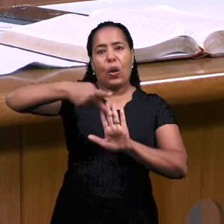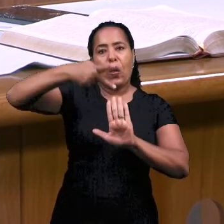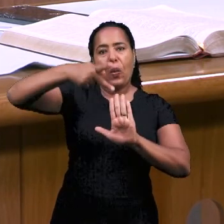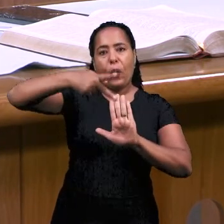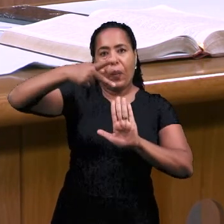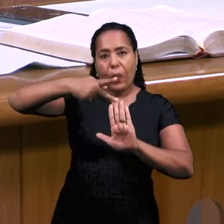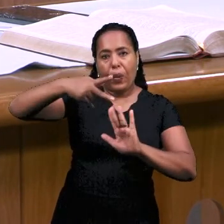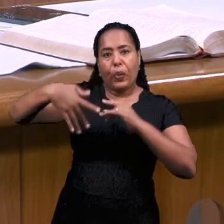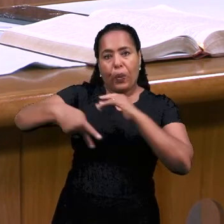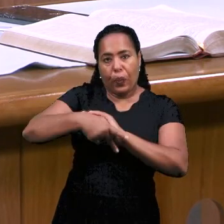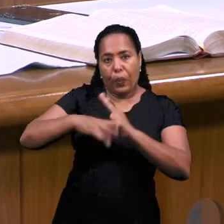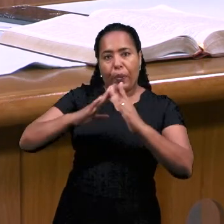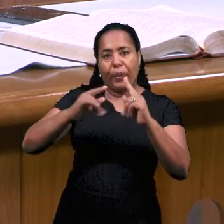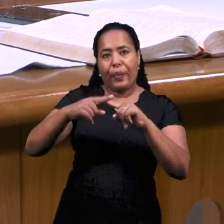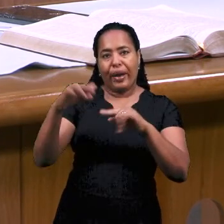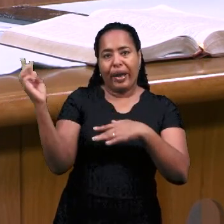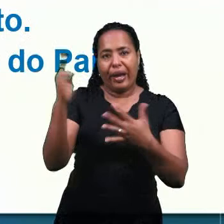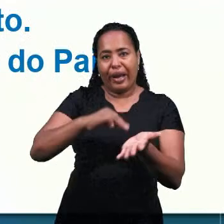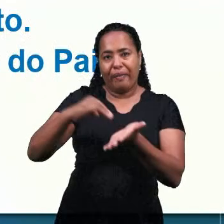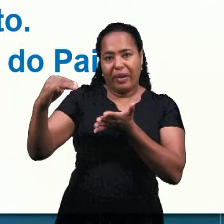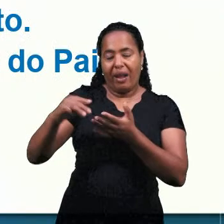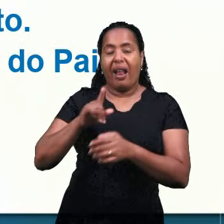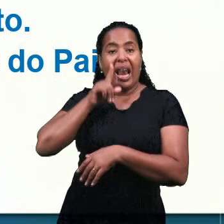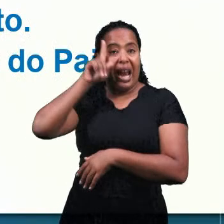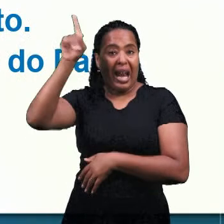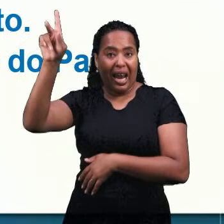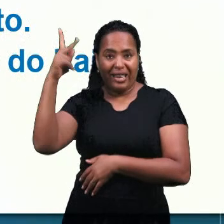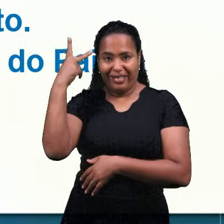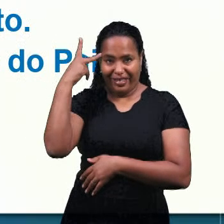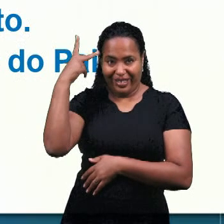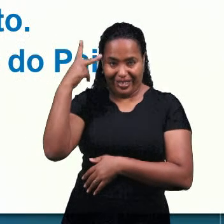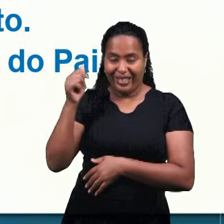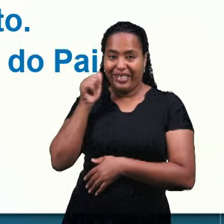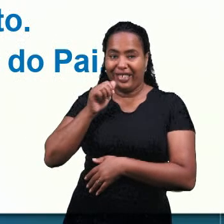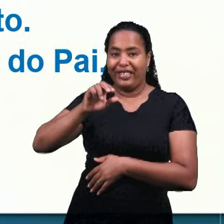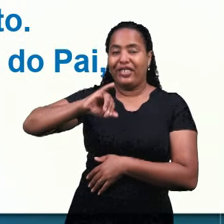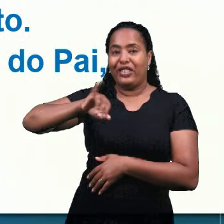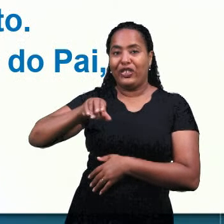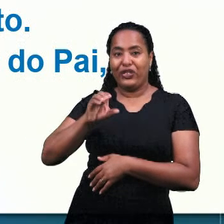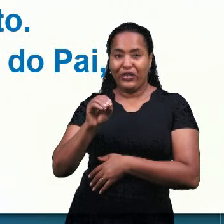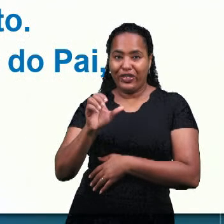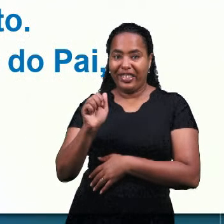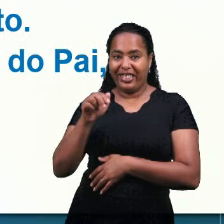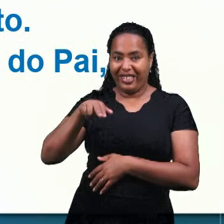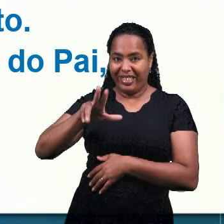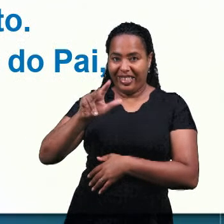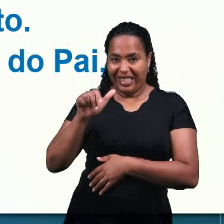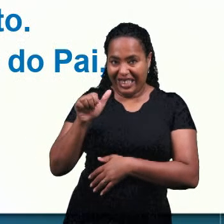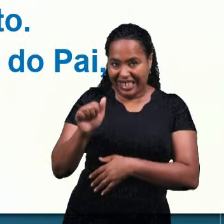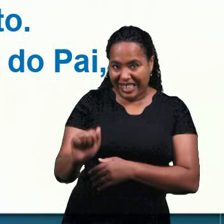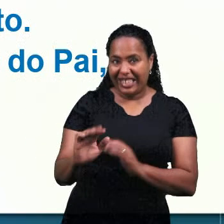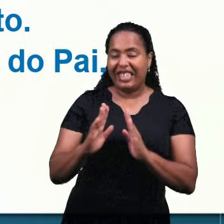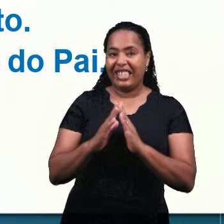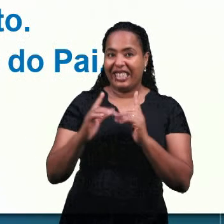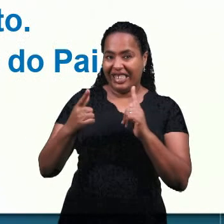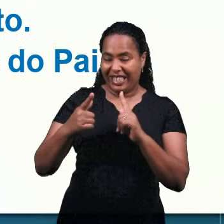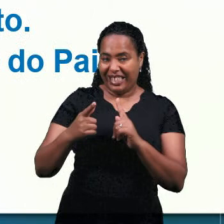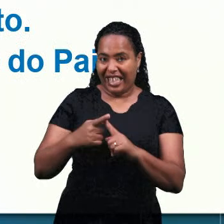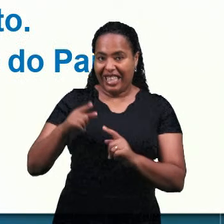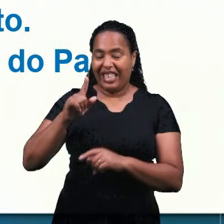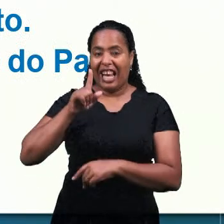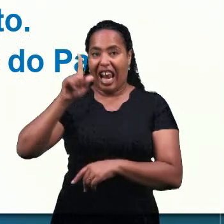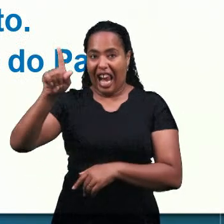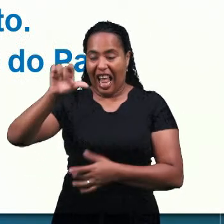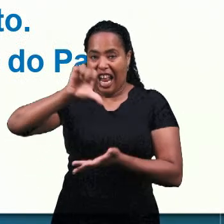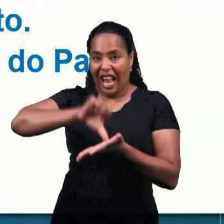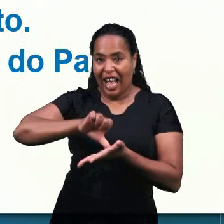Maranatha. Et cette phrase vient de São Paulo, c'est de la sœur Jona de l'église de bairro Tiradentes, la capitale de São Paulo,